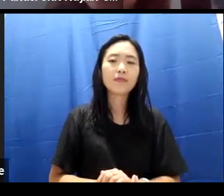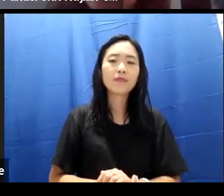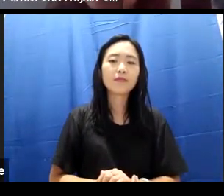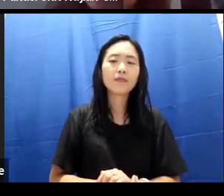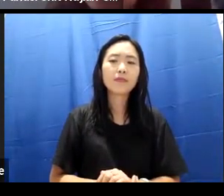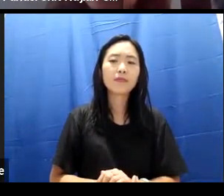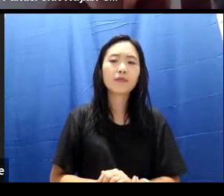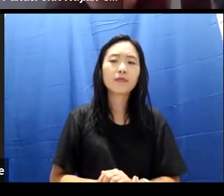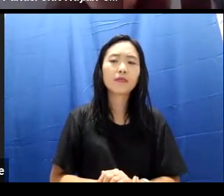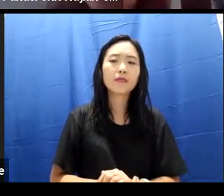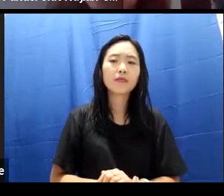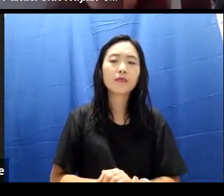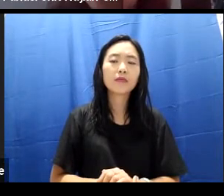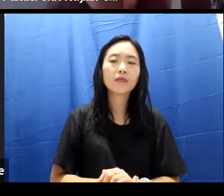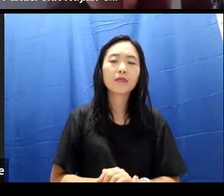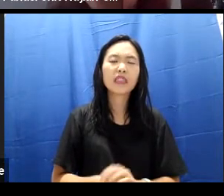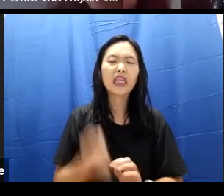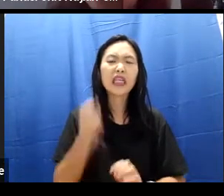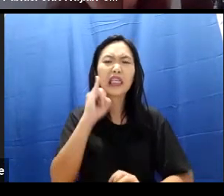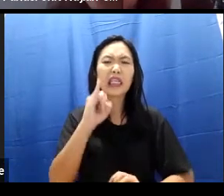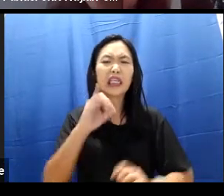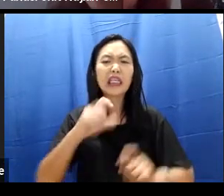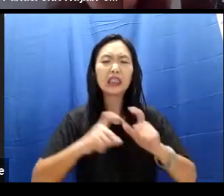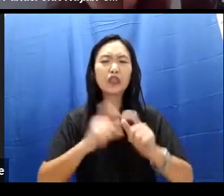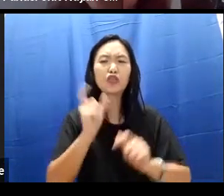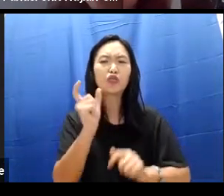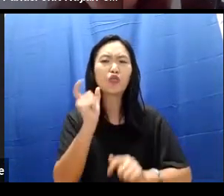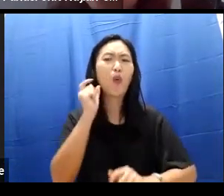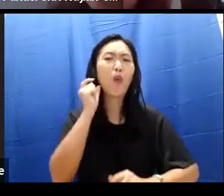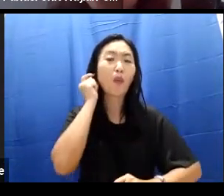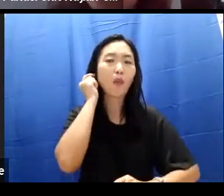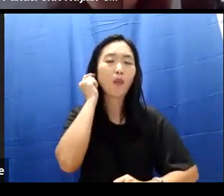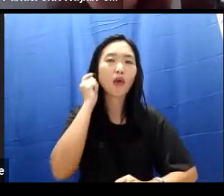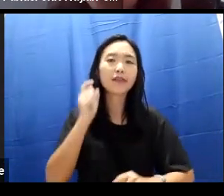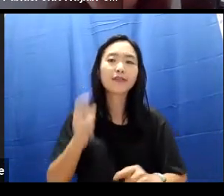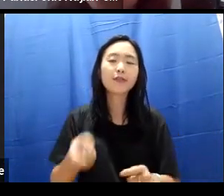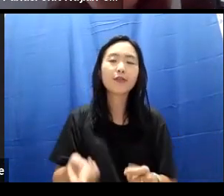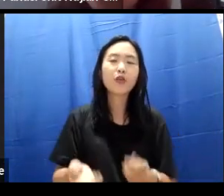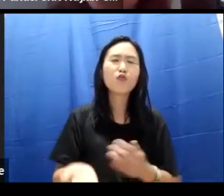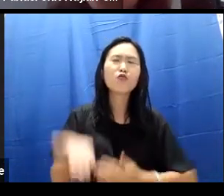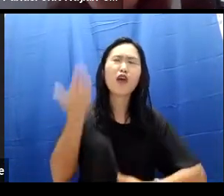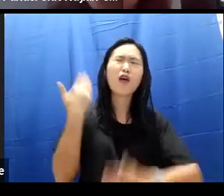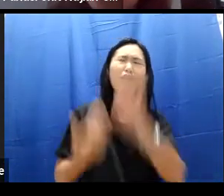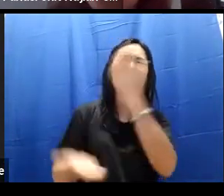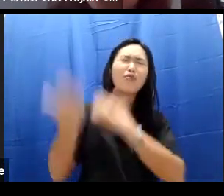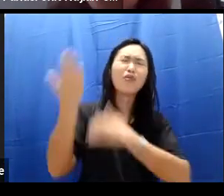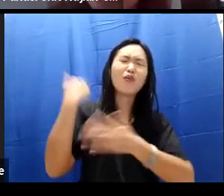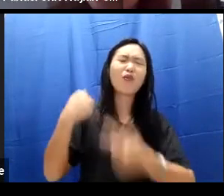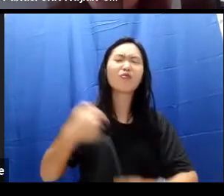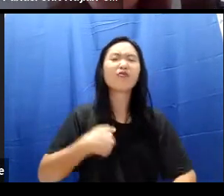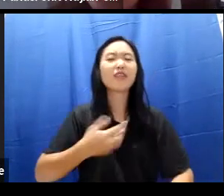isu perempuan sudah jadi passion saya sejak S1. Saya bukan karena